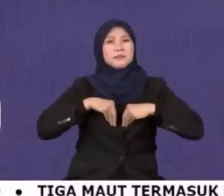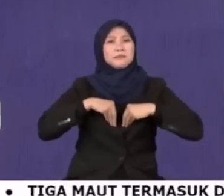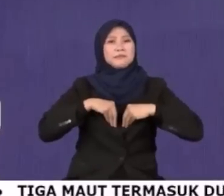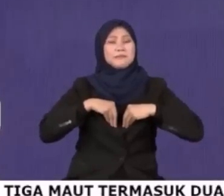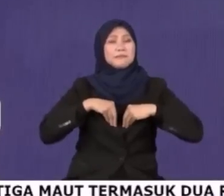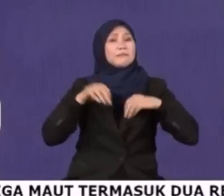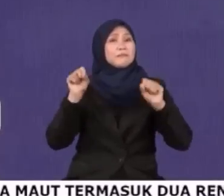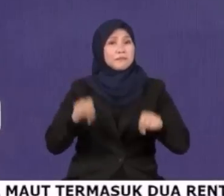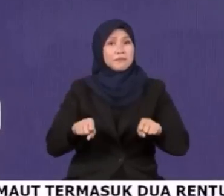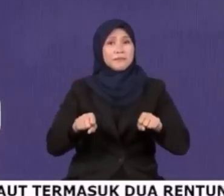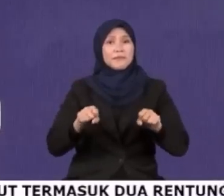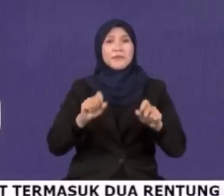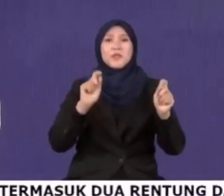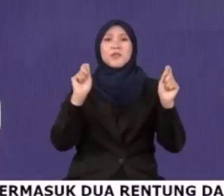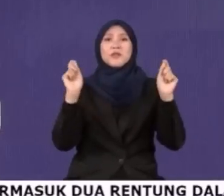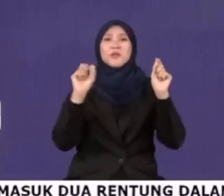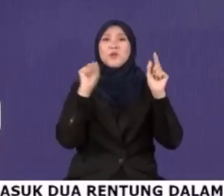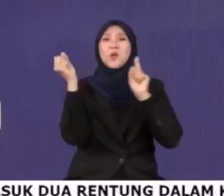berubah